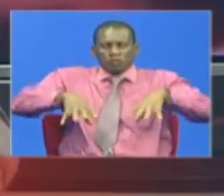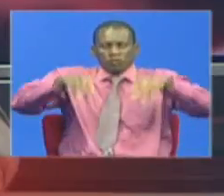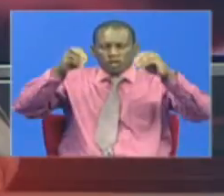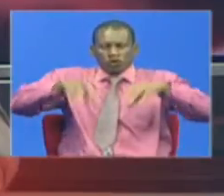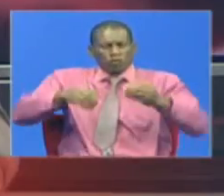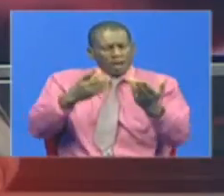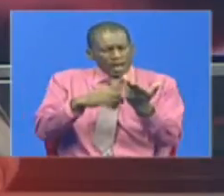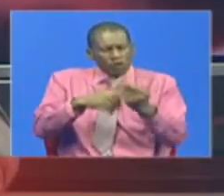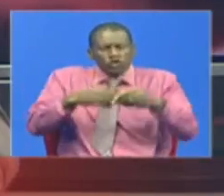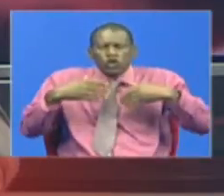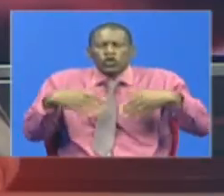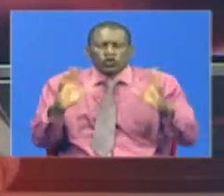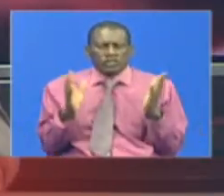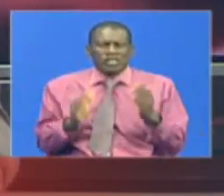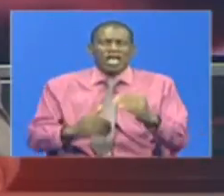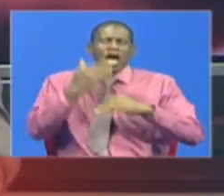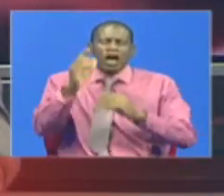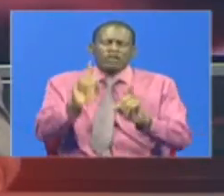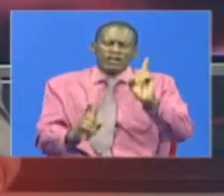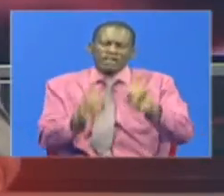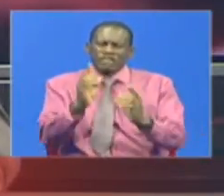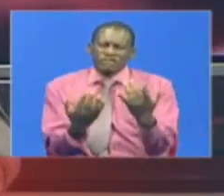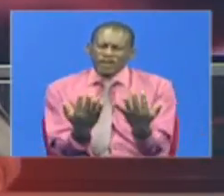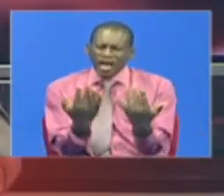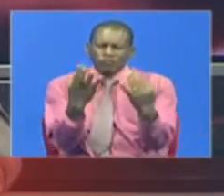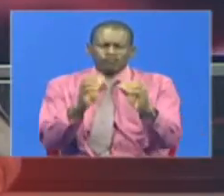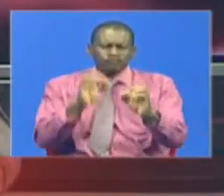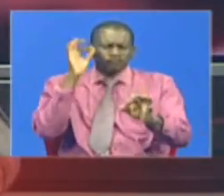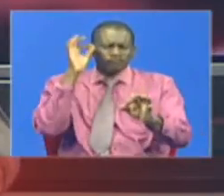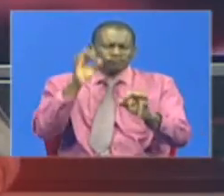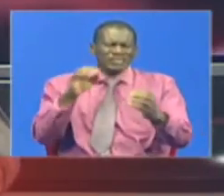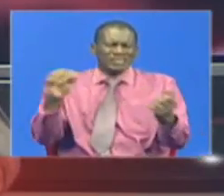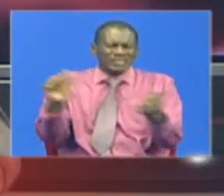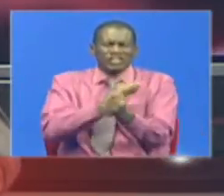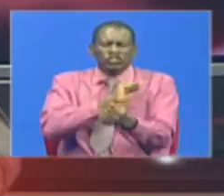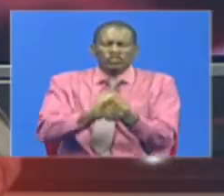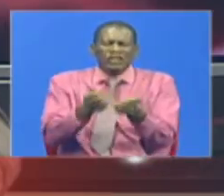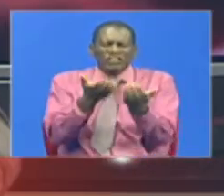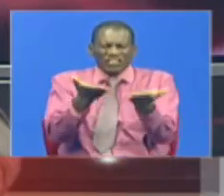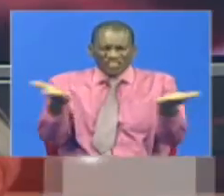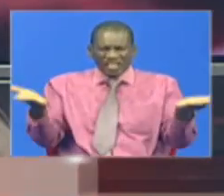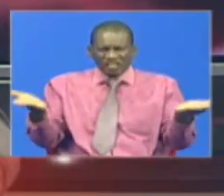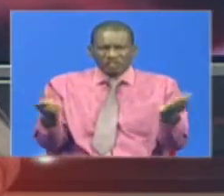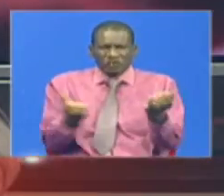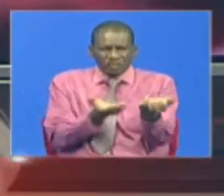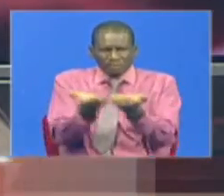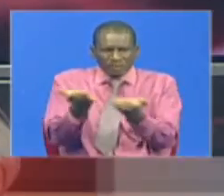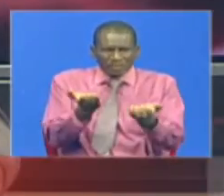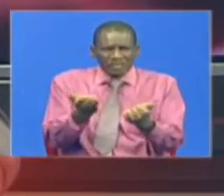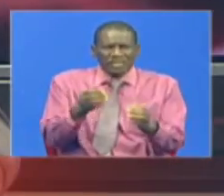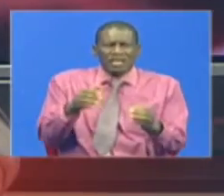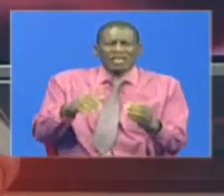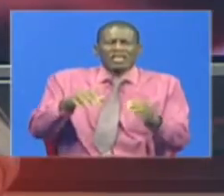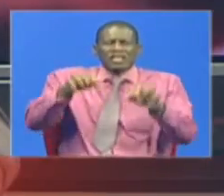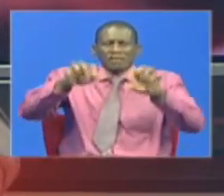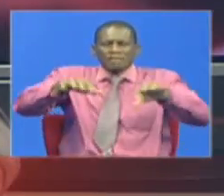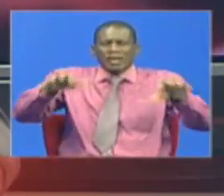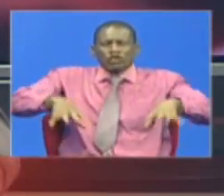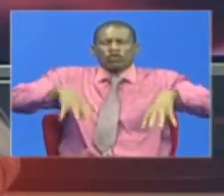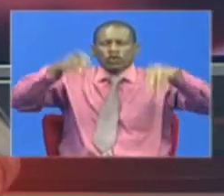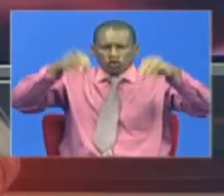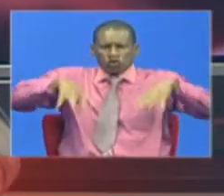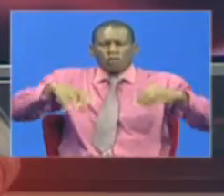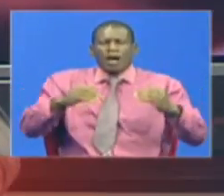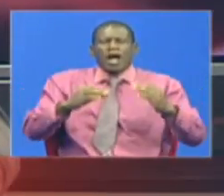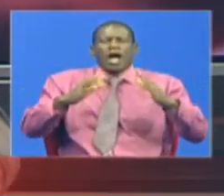hasara kubwa baada ya moto kuteketeza vibanda katika sehemu kubwa ya kufanyia biashara katika soko hilo. Nyumba